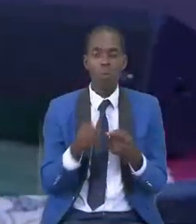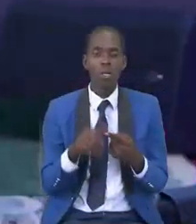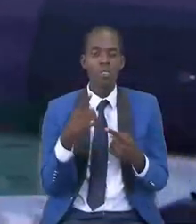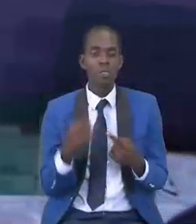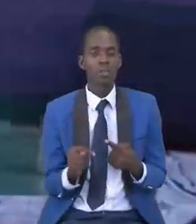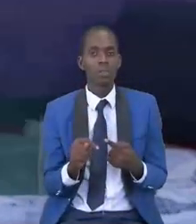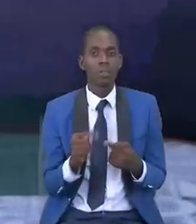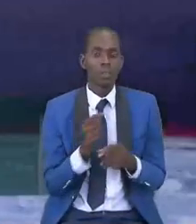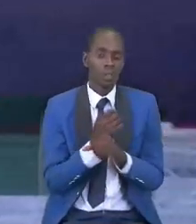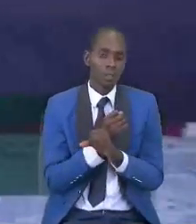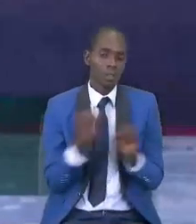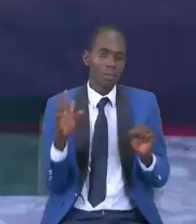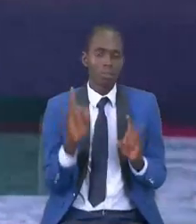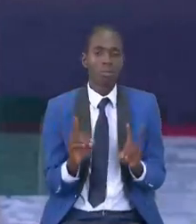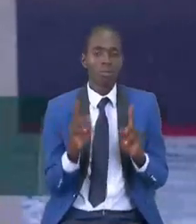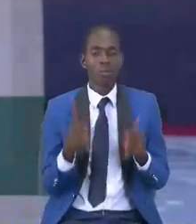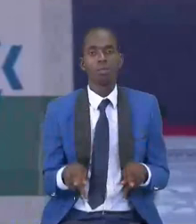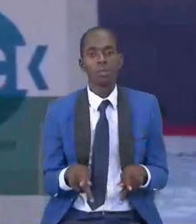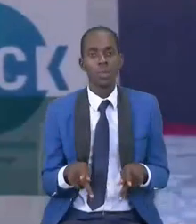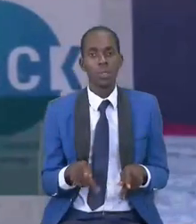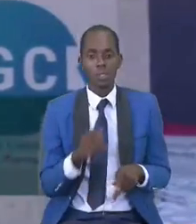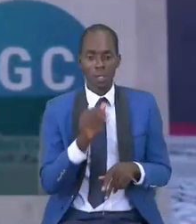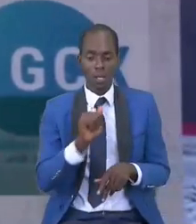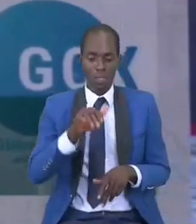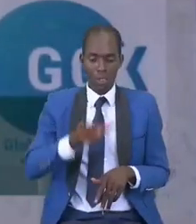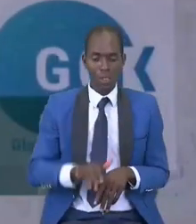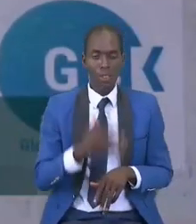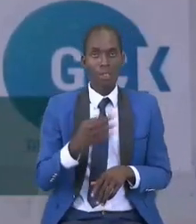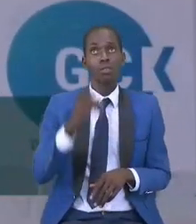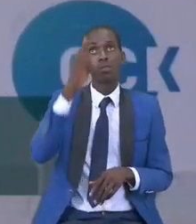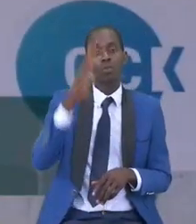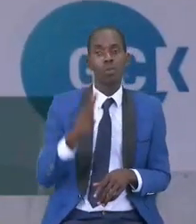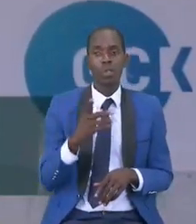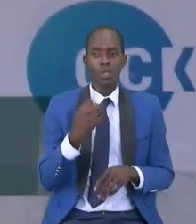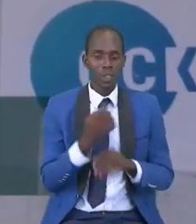quand le juste, le justifié, l'enfant de Dieu,